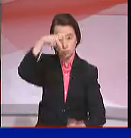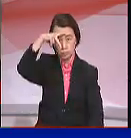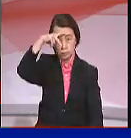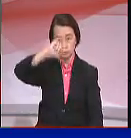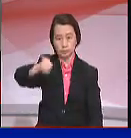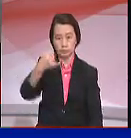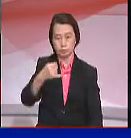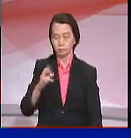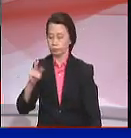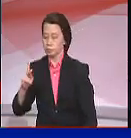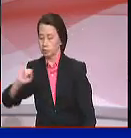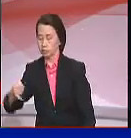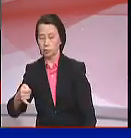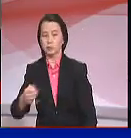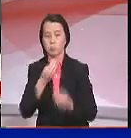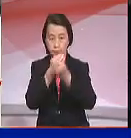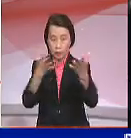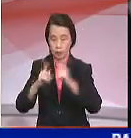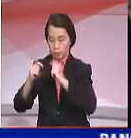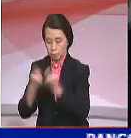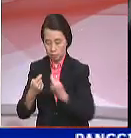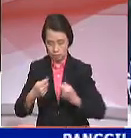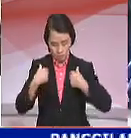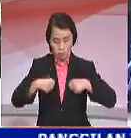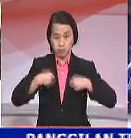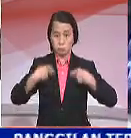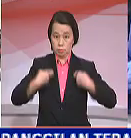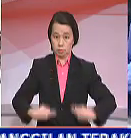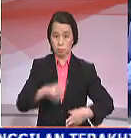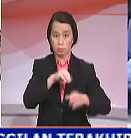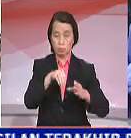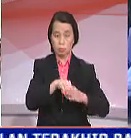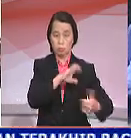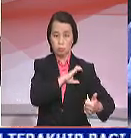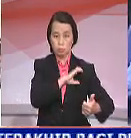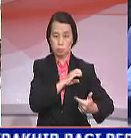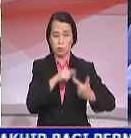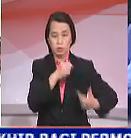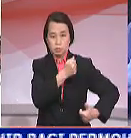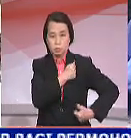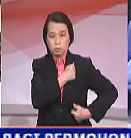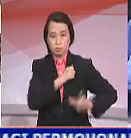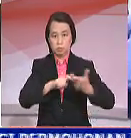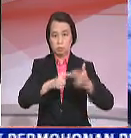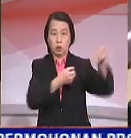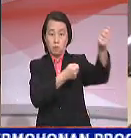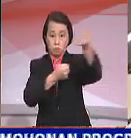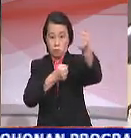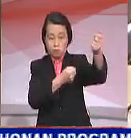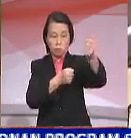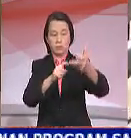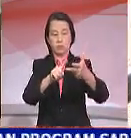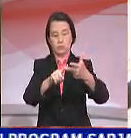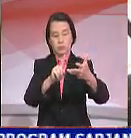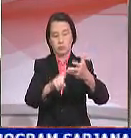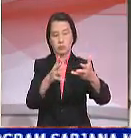Putrajaya. Khairi turut memaklumkan pasukan beruniform termasuk PDRM, Angkatan Tentera, Jabatan Bomber dan Penyelamat